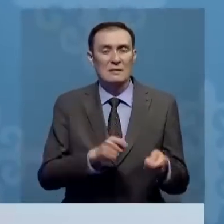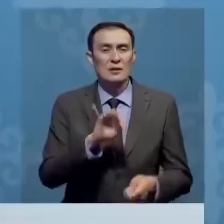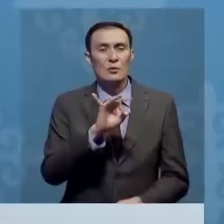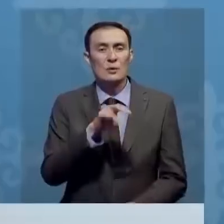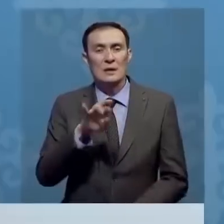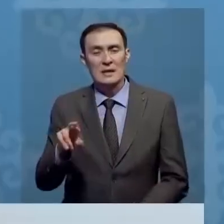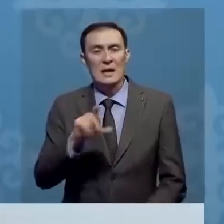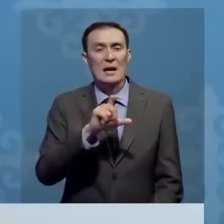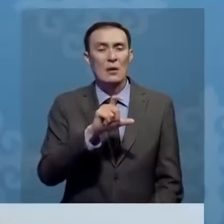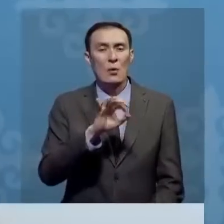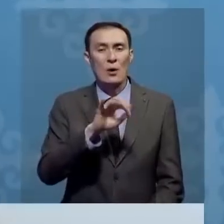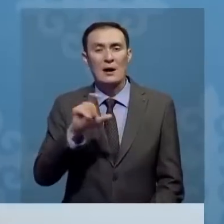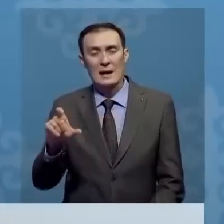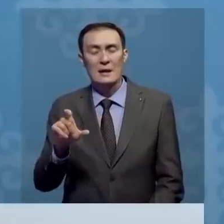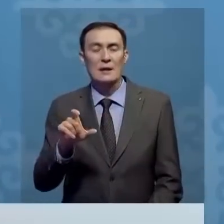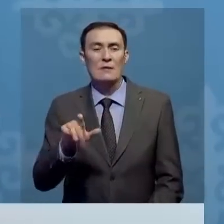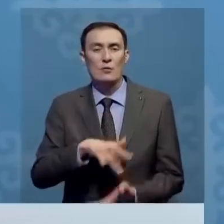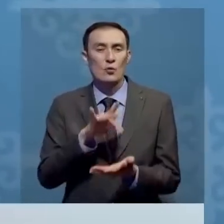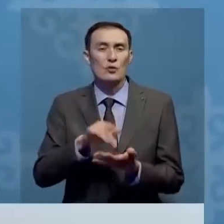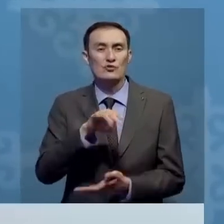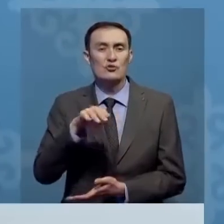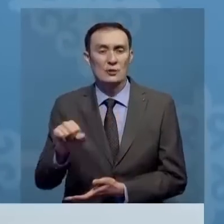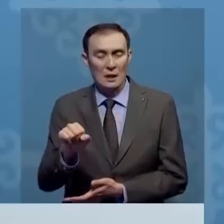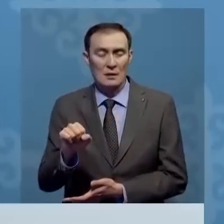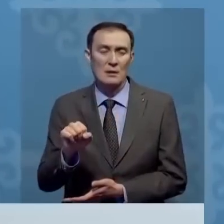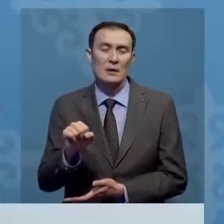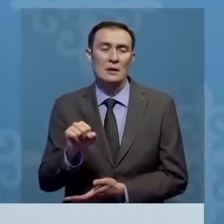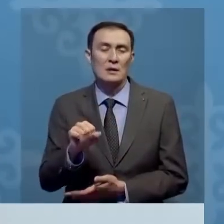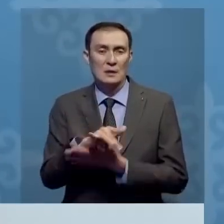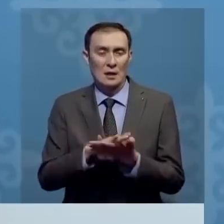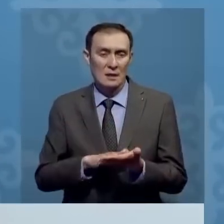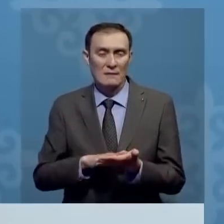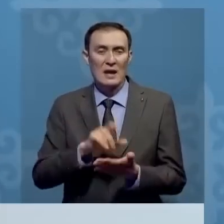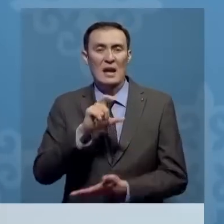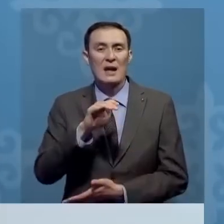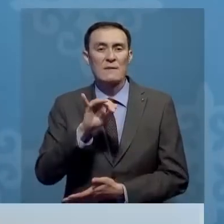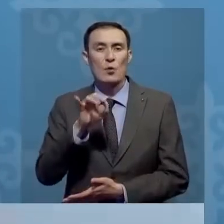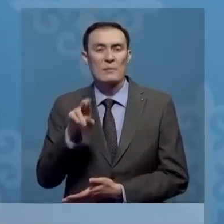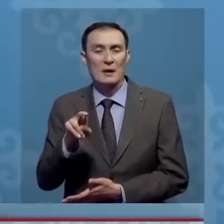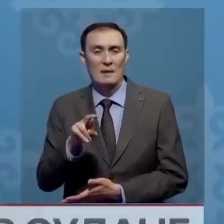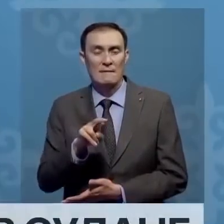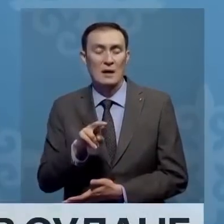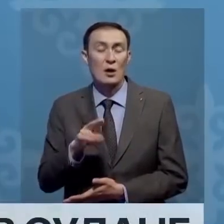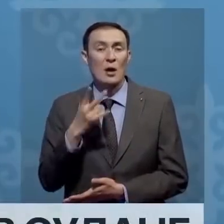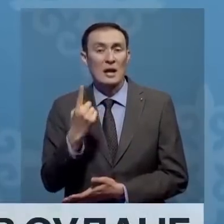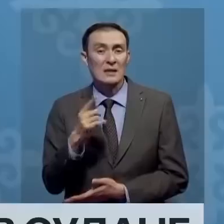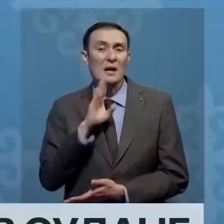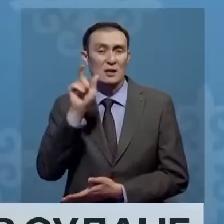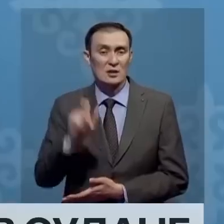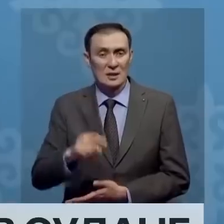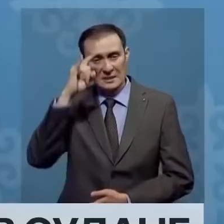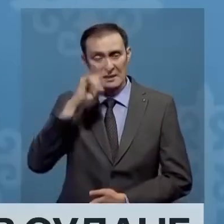Эмираты, в Саудовскую Аравию, в город Джидду и в Эфиопию. Одна гражданка